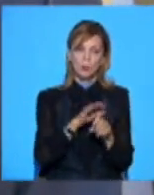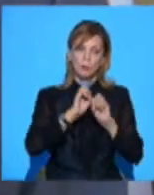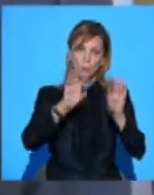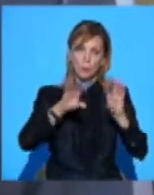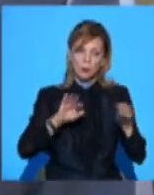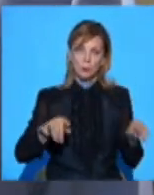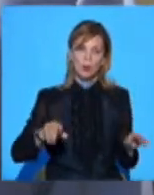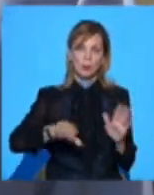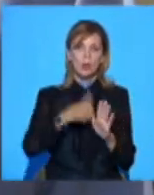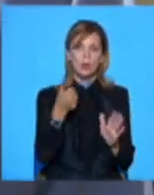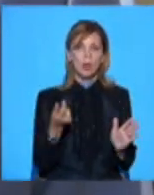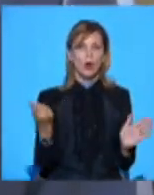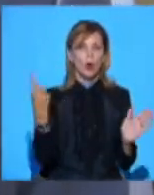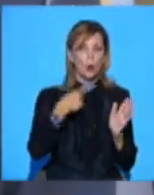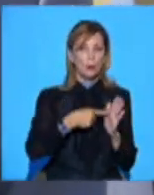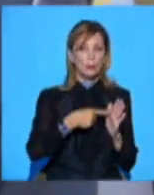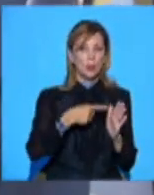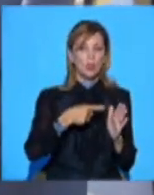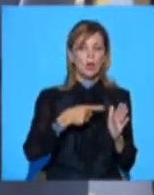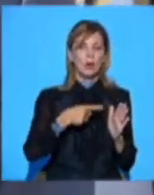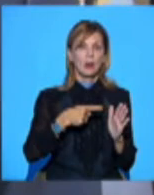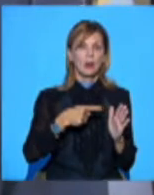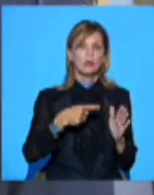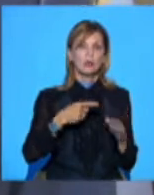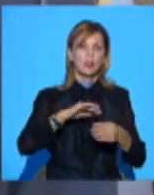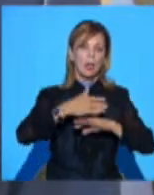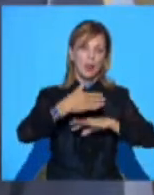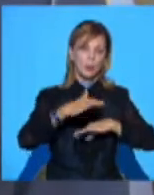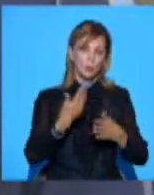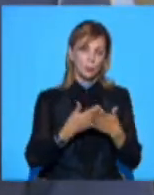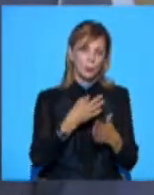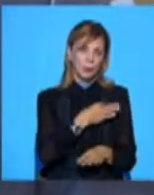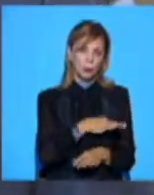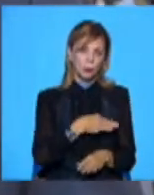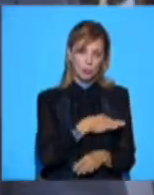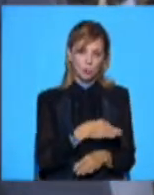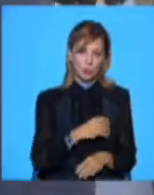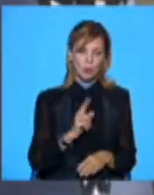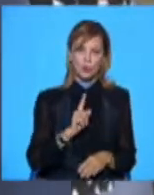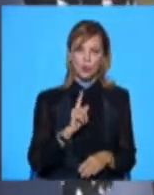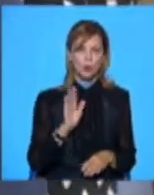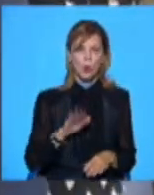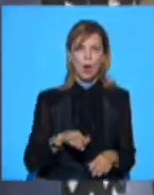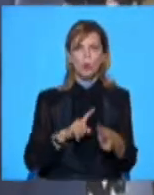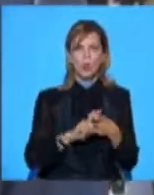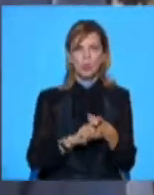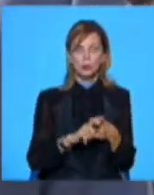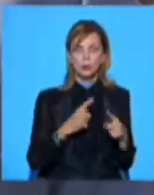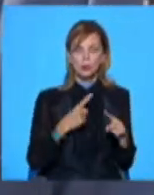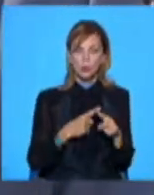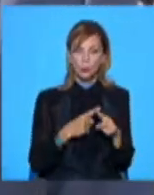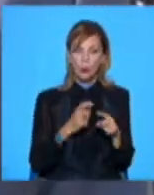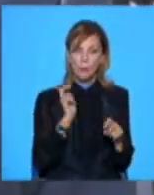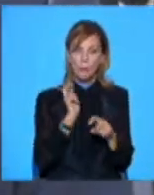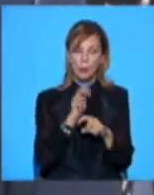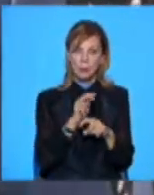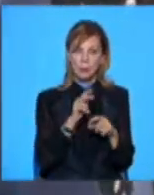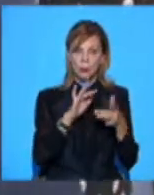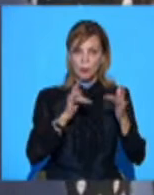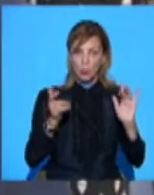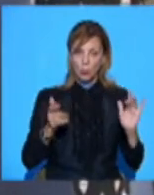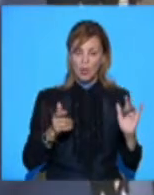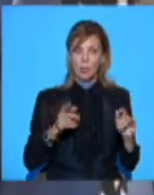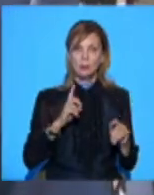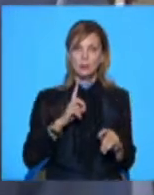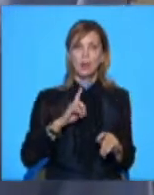încă 1.056 de laptopuri pentru studenții universității noastre, neavând legătură neapărat cu a participa online la cursuri, dar